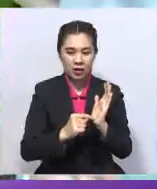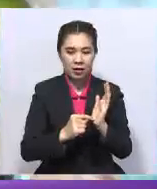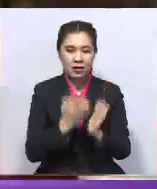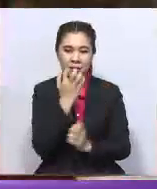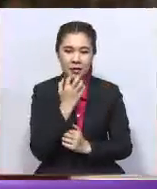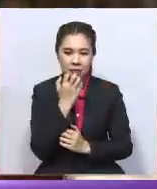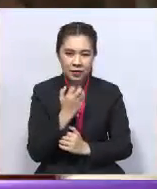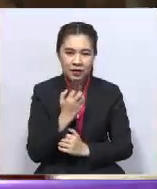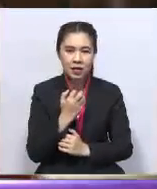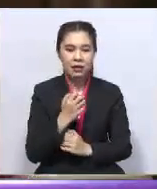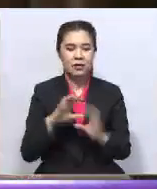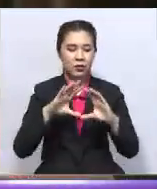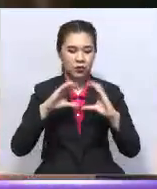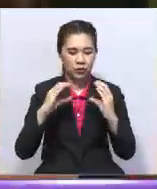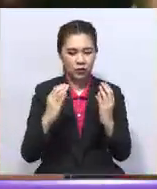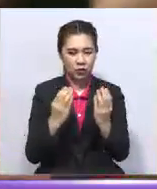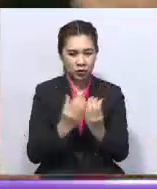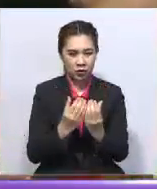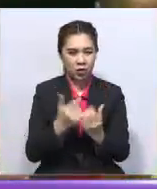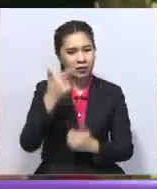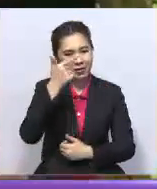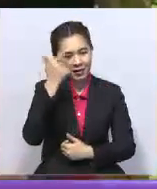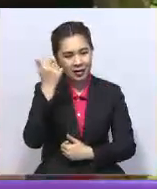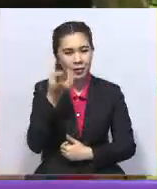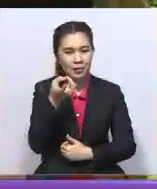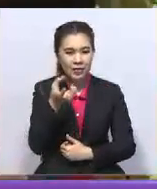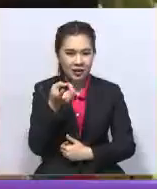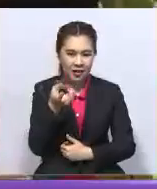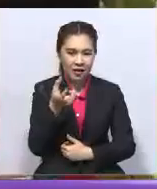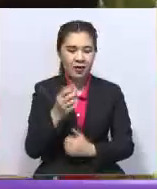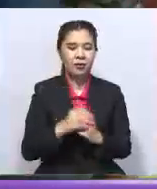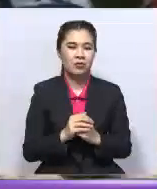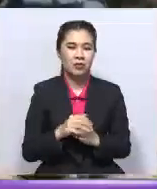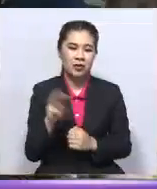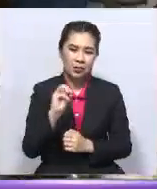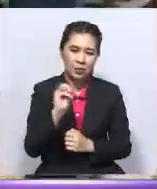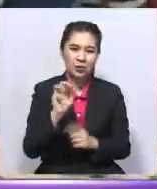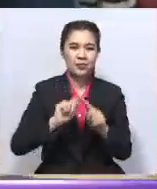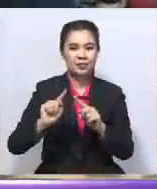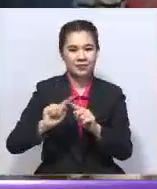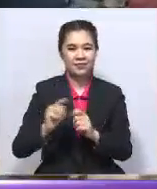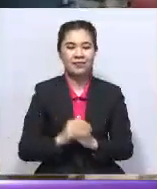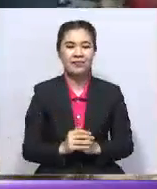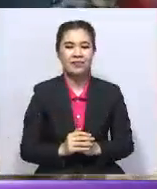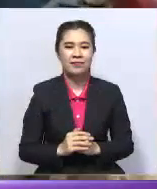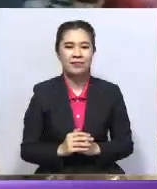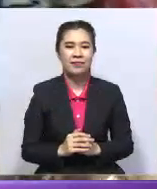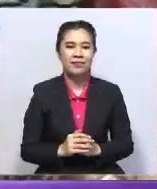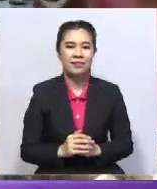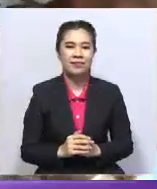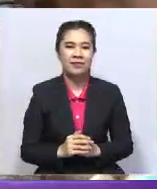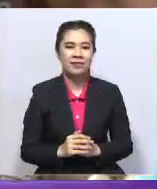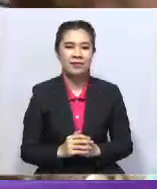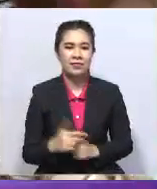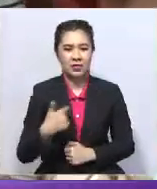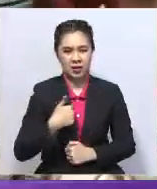ทองแปะกล้วยข้าวเหนียวดำใบเตยเก่าลัดและอัญชันค่ะ คึกคักค่ะแต่ว่าป้าส่วน